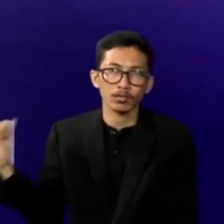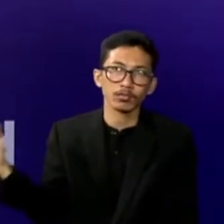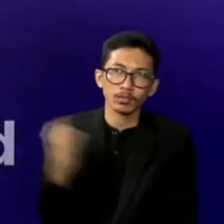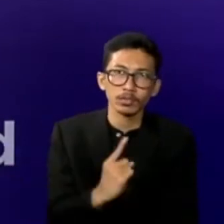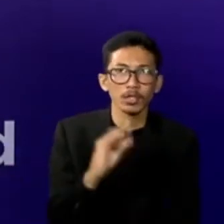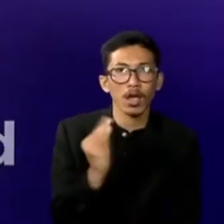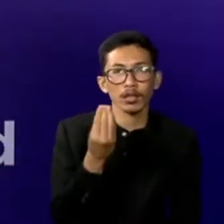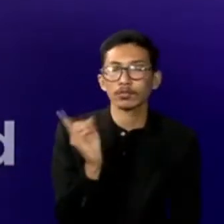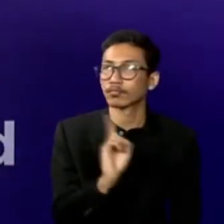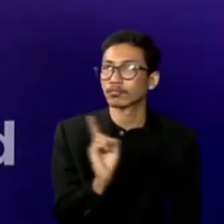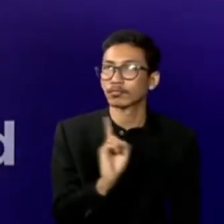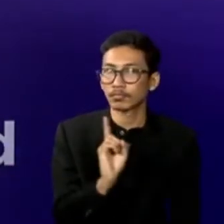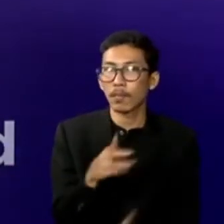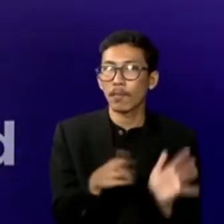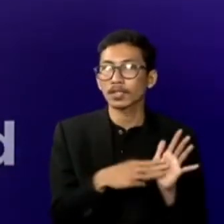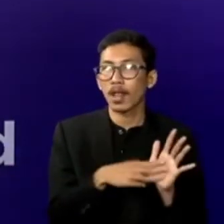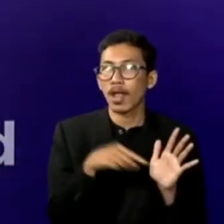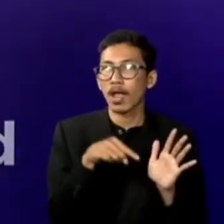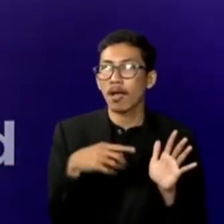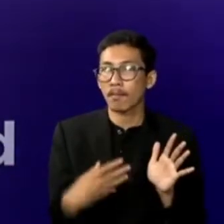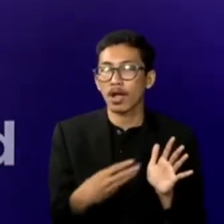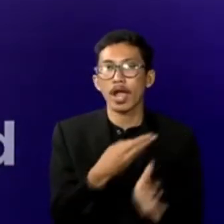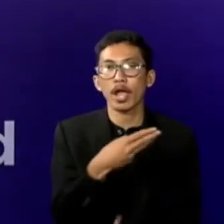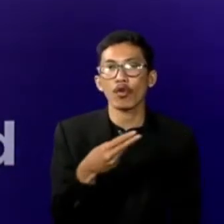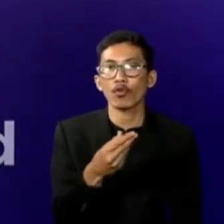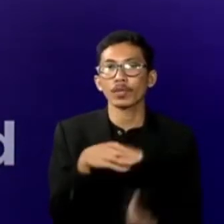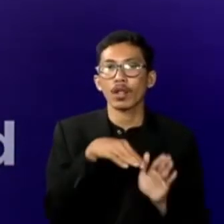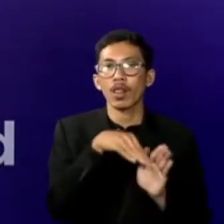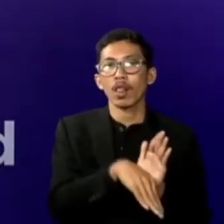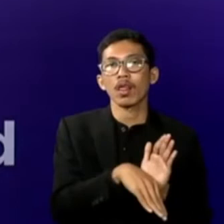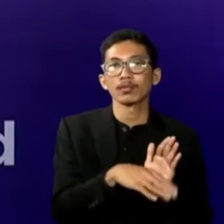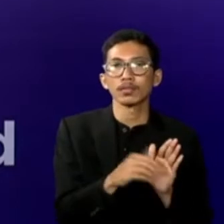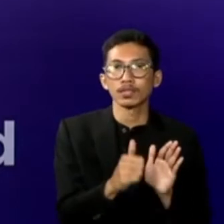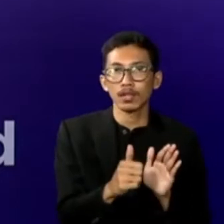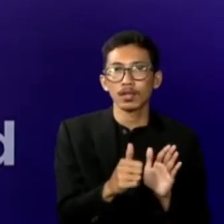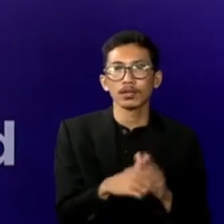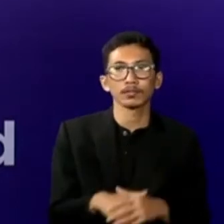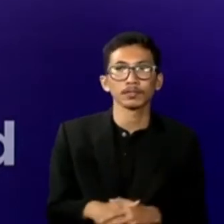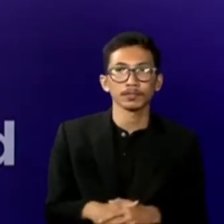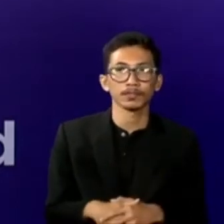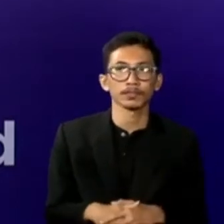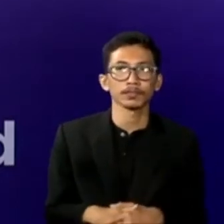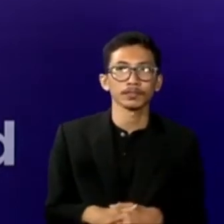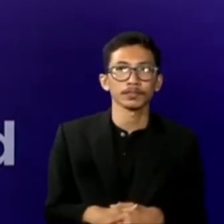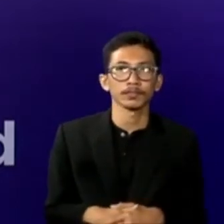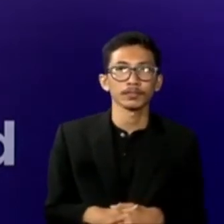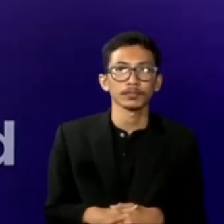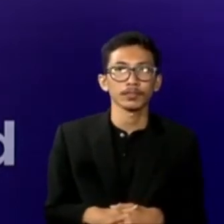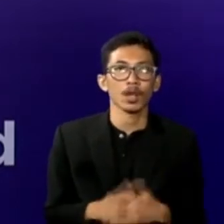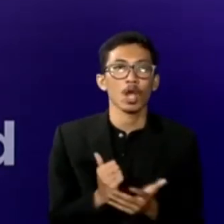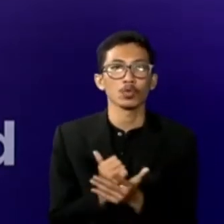yang menjadi masalah ekonomi jadi terganggu seperti itu tapi kalau kita bisa Oke RT di daerah